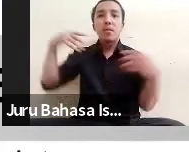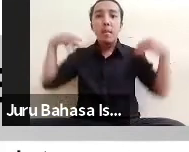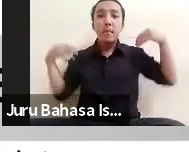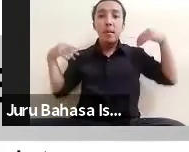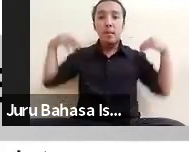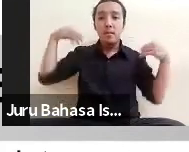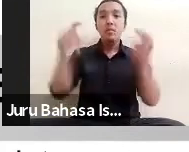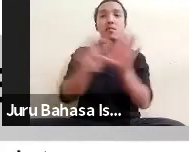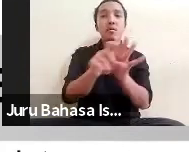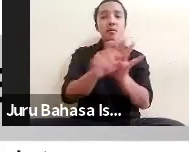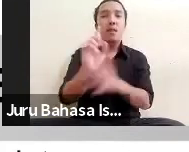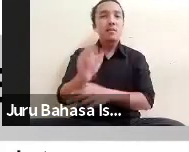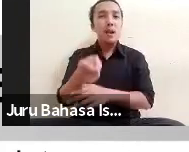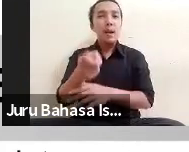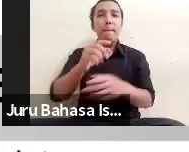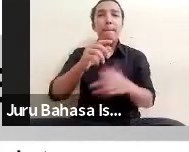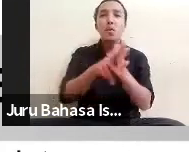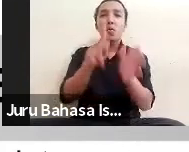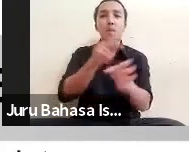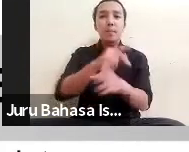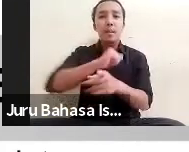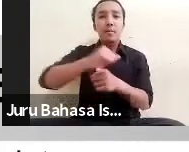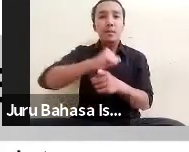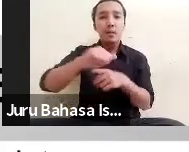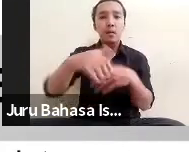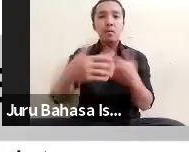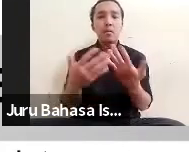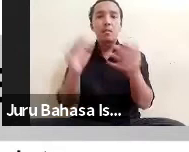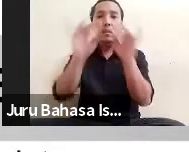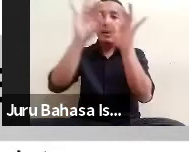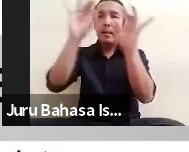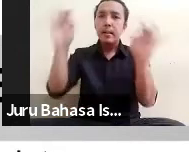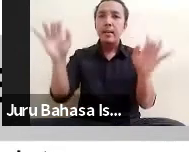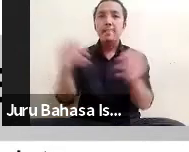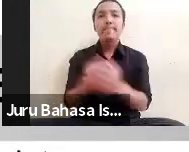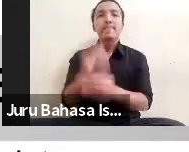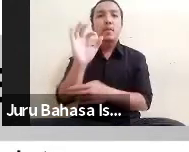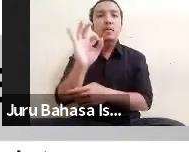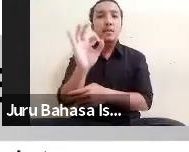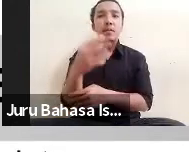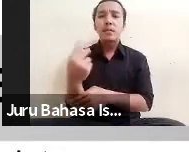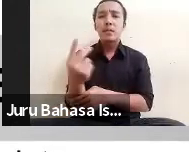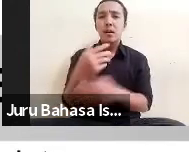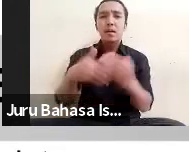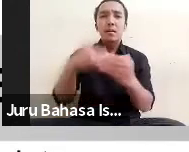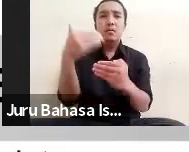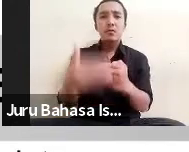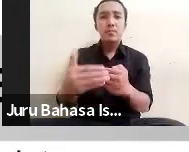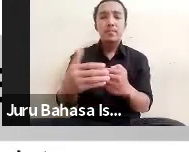dalam program pemberdayaan, dan lain sebagainya. Oke, kita ke next slide.